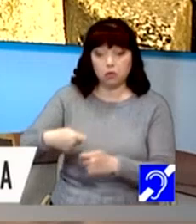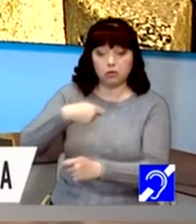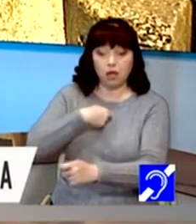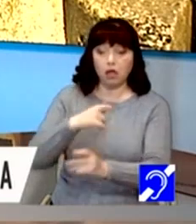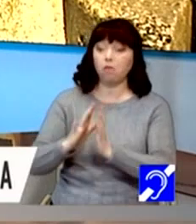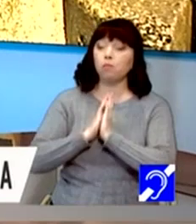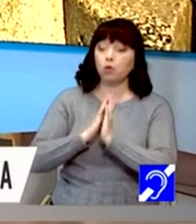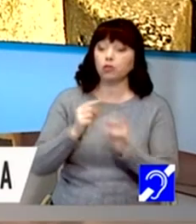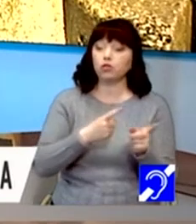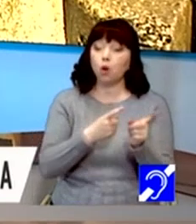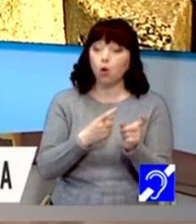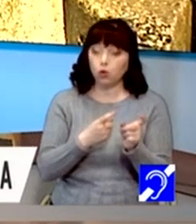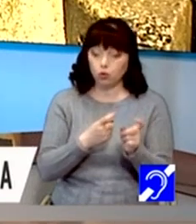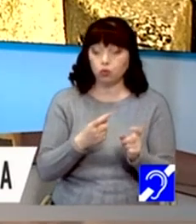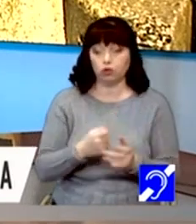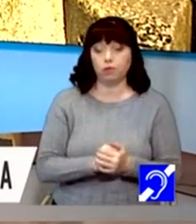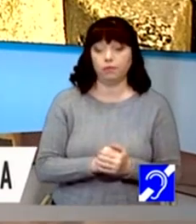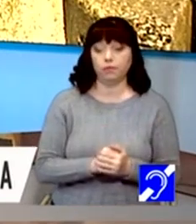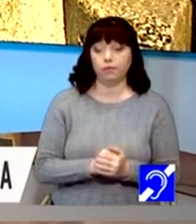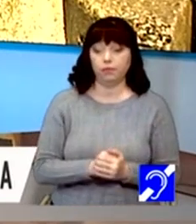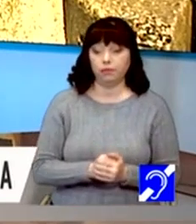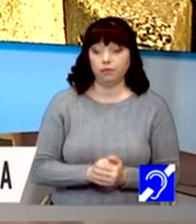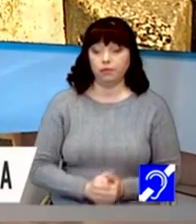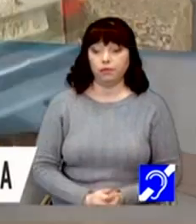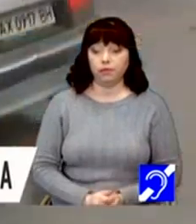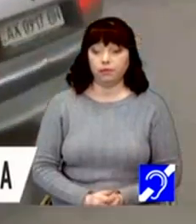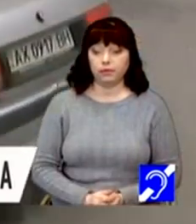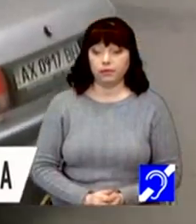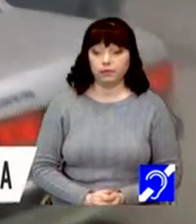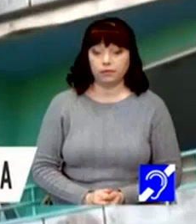kievului în acest moment pentru livrarea de armament